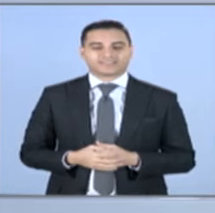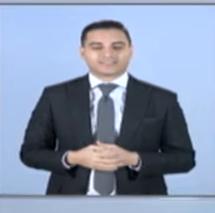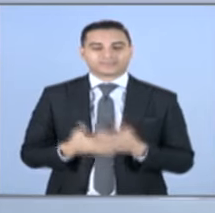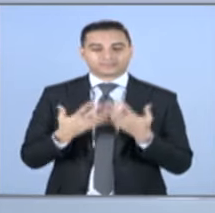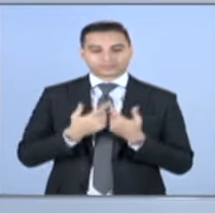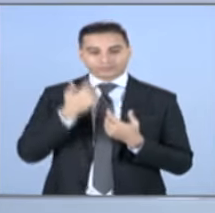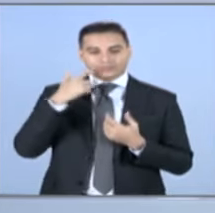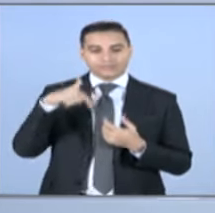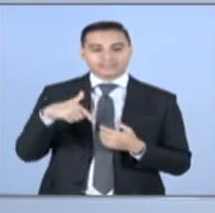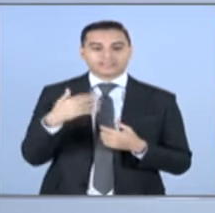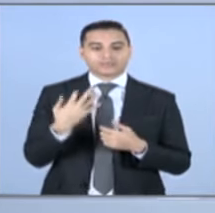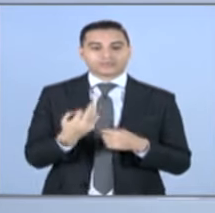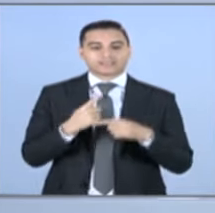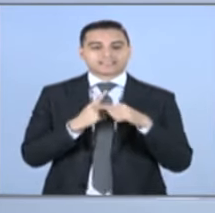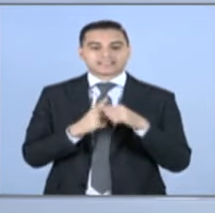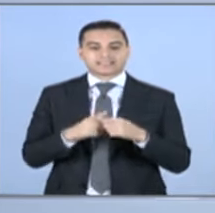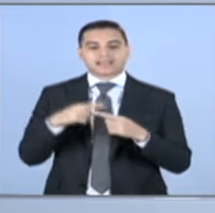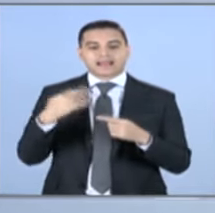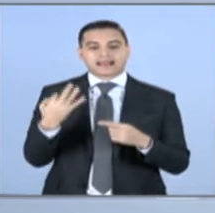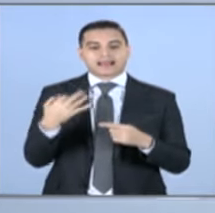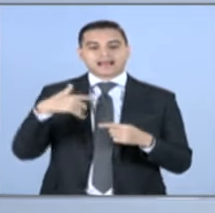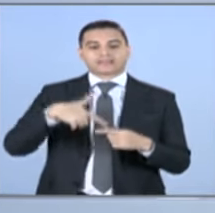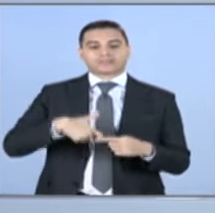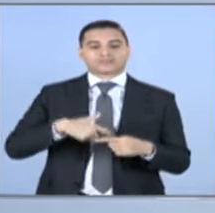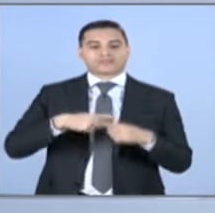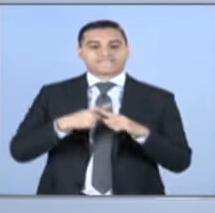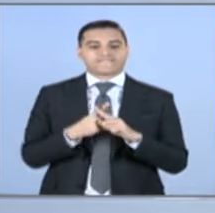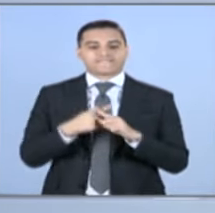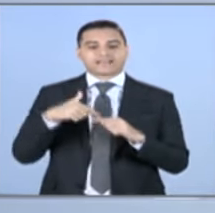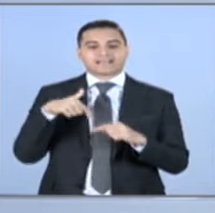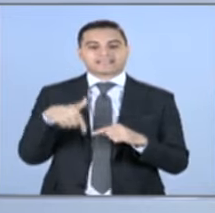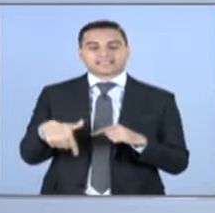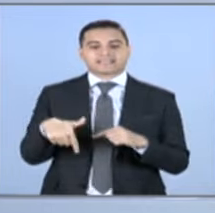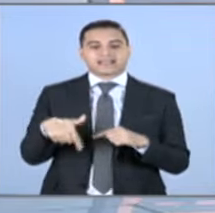حل المسألة الآتية: 36 زائد